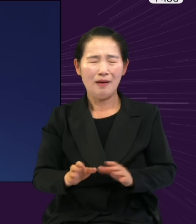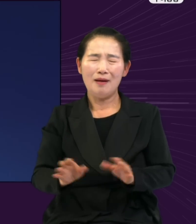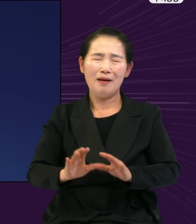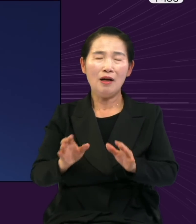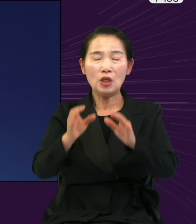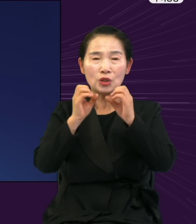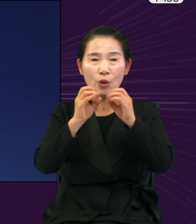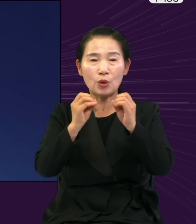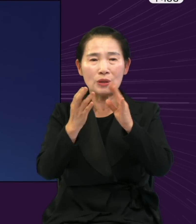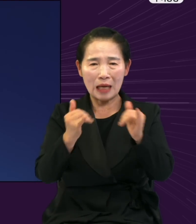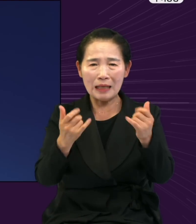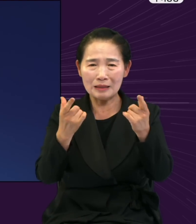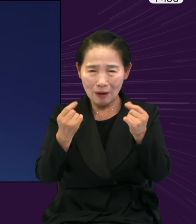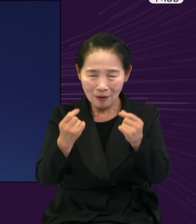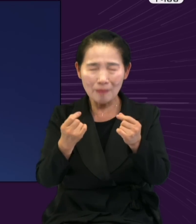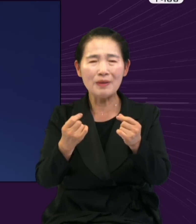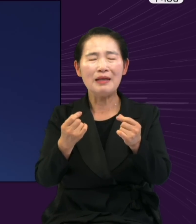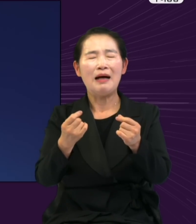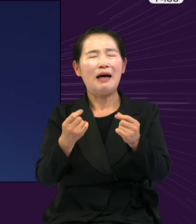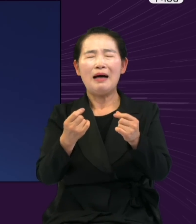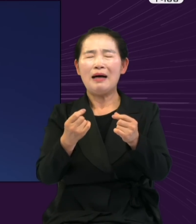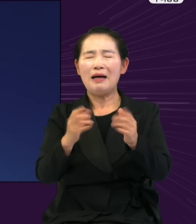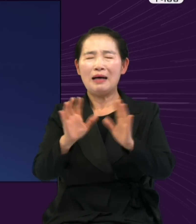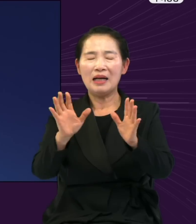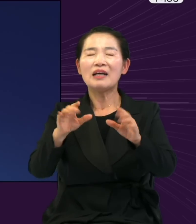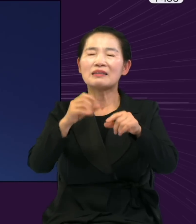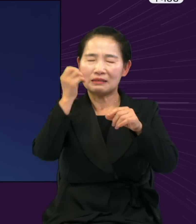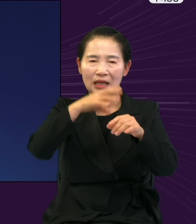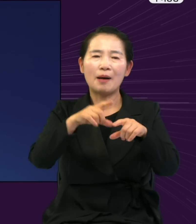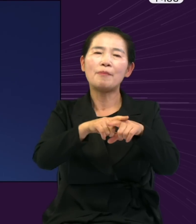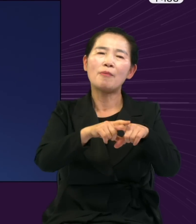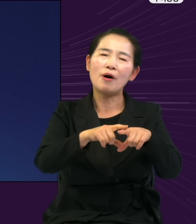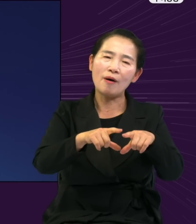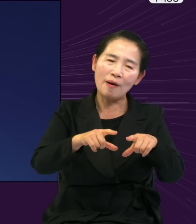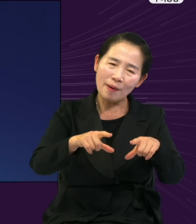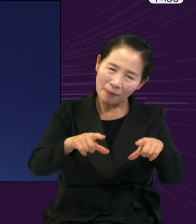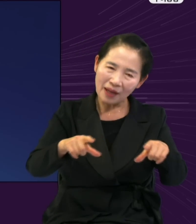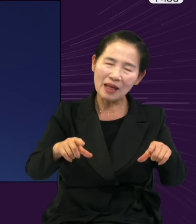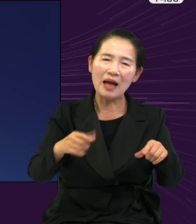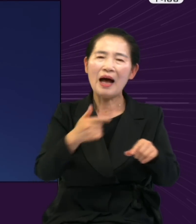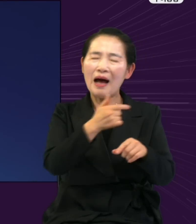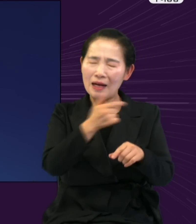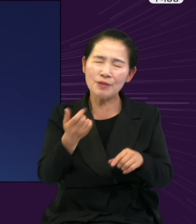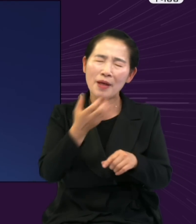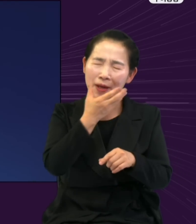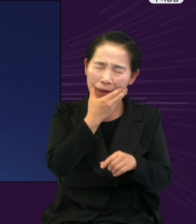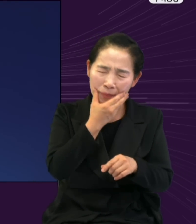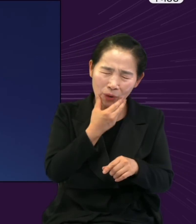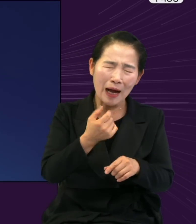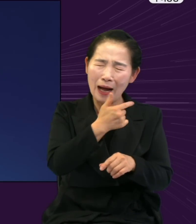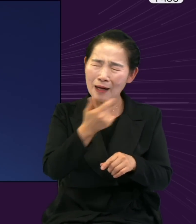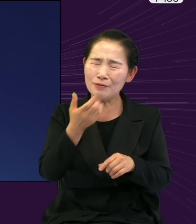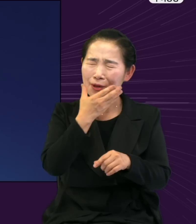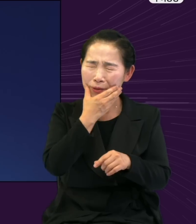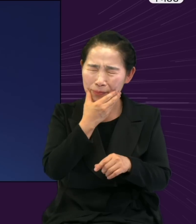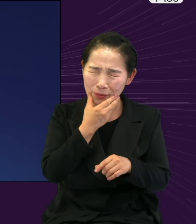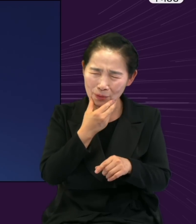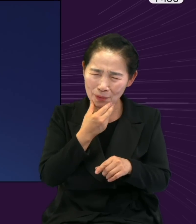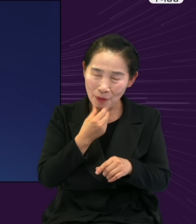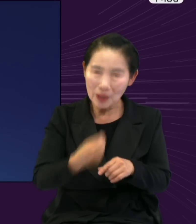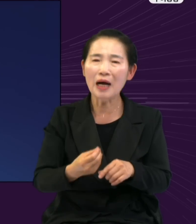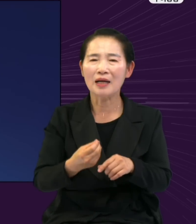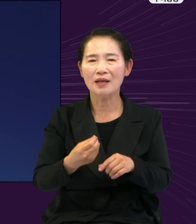것도 싫고 싫어요. 그냥 평범하게, 아주 평범하게, 행복하게, 아주 행복하게 좋은 돈 많이